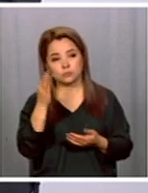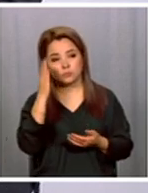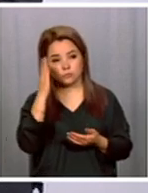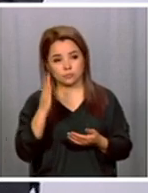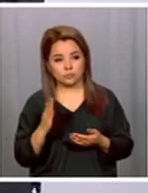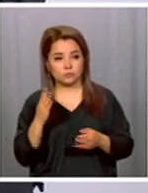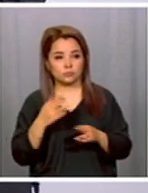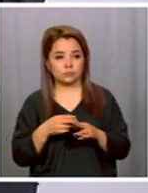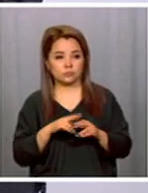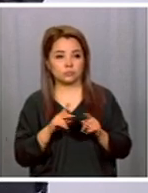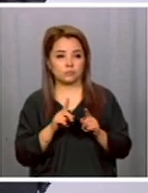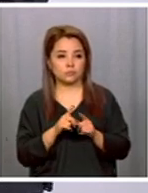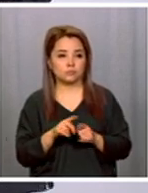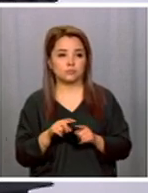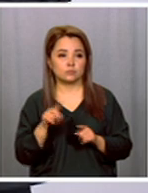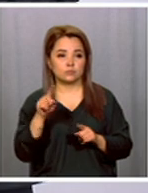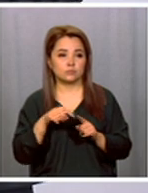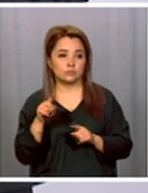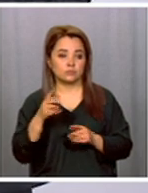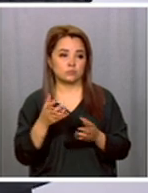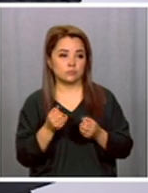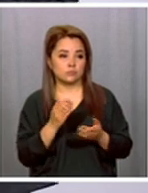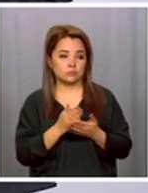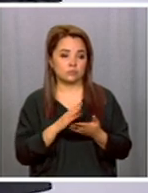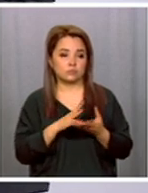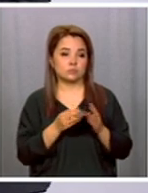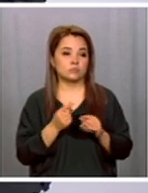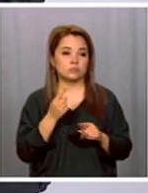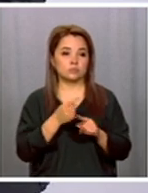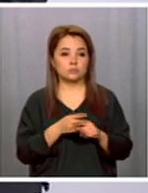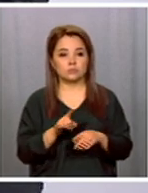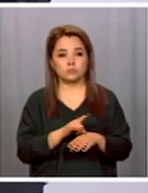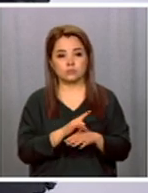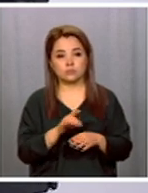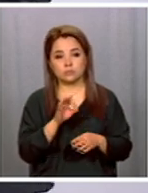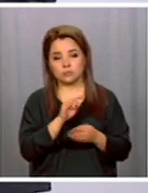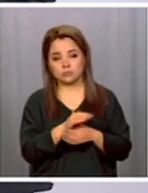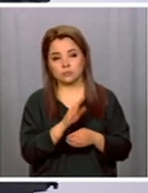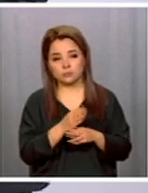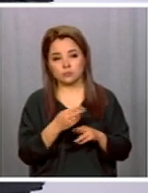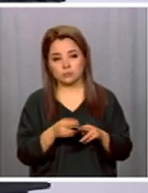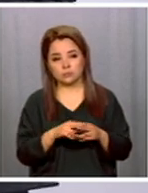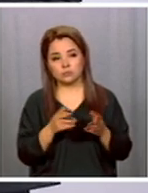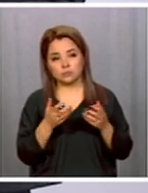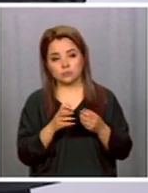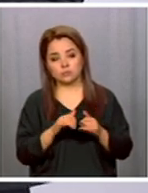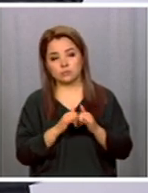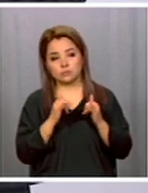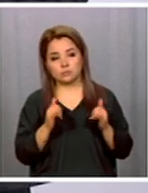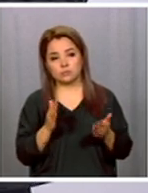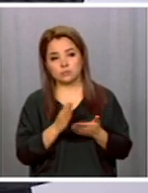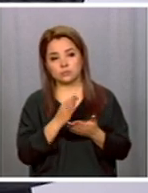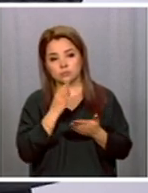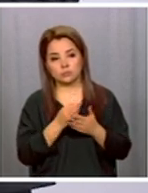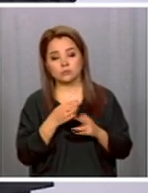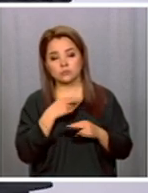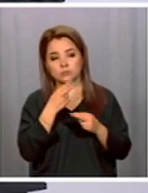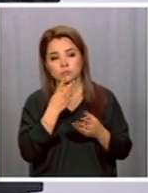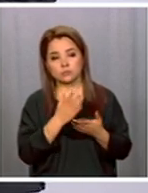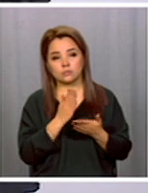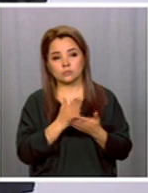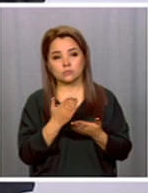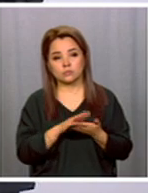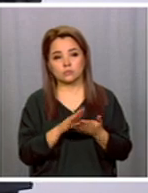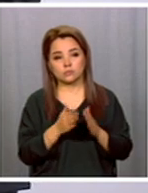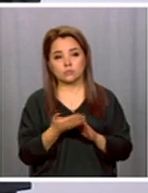ол созындылар алынғаннан кейін ол жалған болып есептеледі, және оның өлшемі үлкейтілген. Назар аударатын жайт,